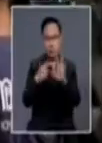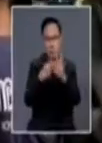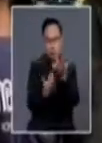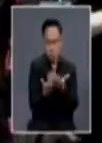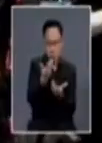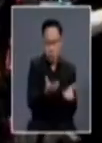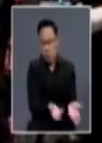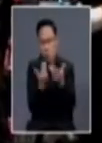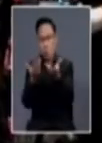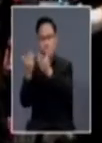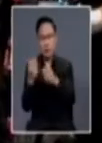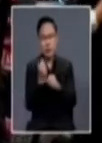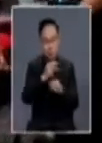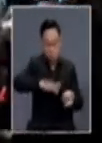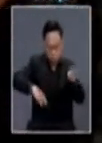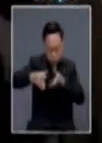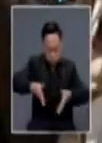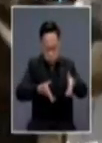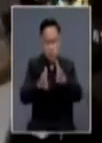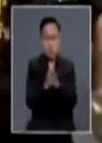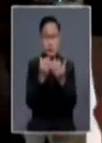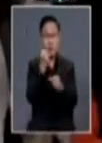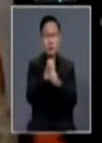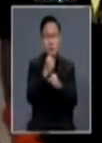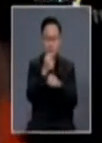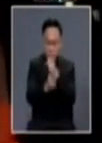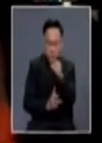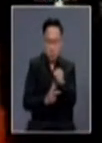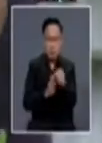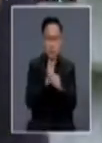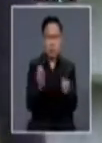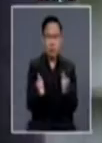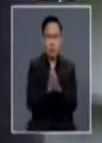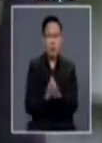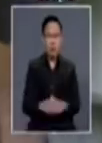ายรองโดยปัจจุบันได้ดำเนินการกำจัดผักตบชวาไปแล้วทั้งสิ้น